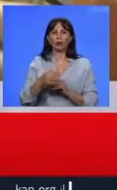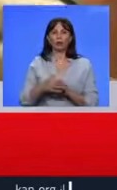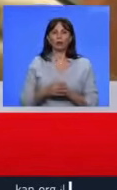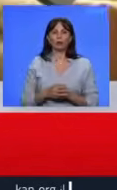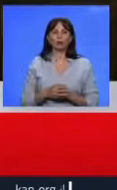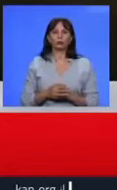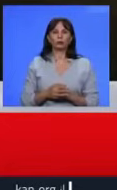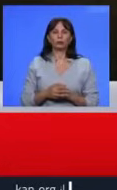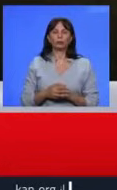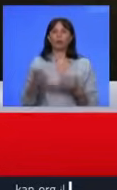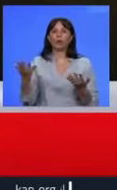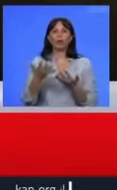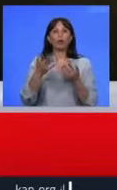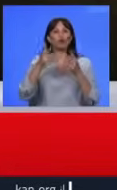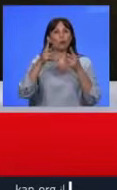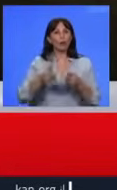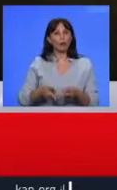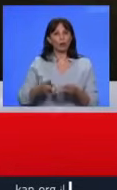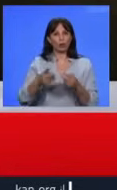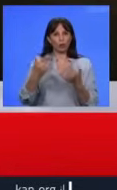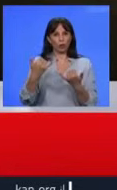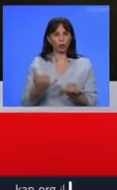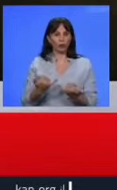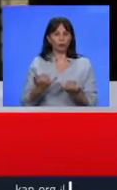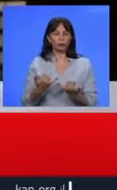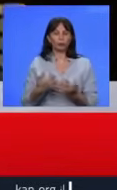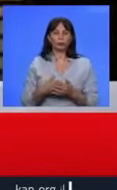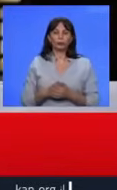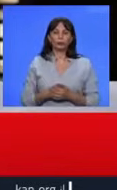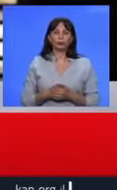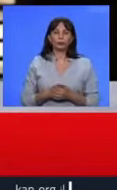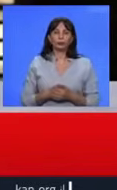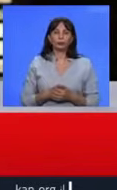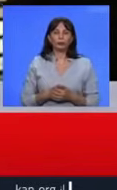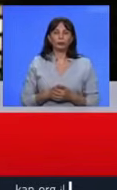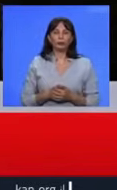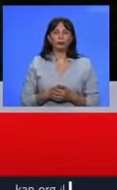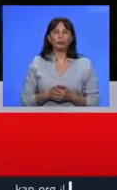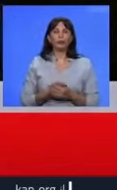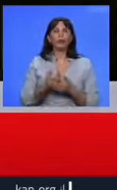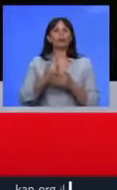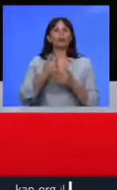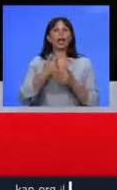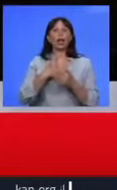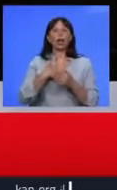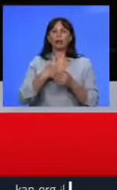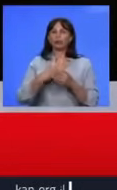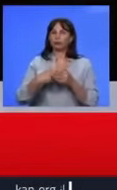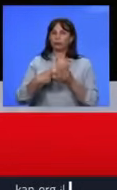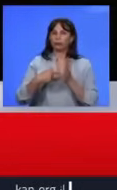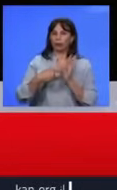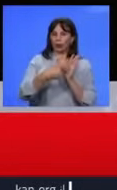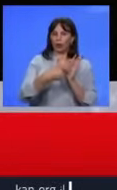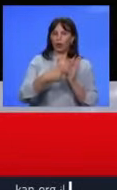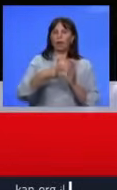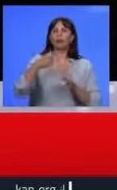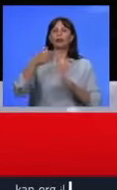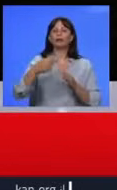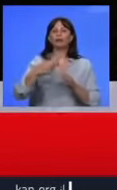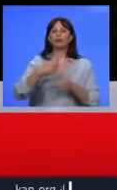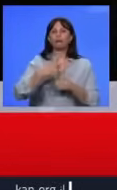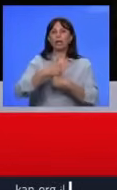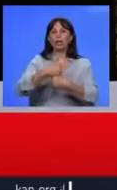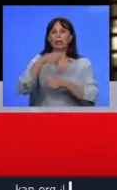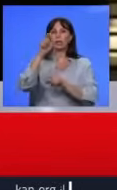מה שמאפשרים לו כרגע או מה שמייחסים לו. עכשיו, אני אומר ככה, אני הצגתי ומייצג אנשים